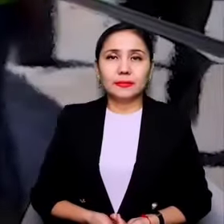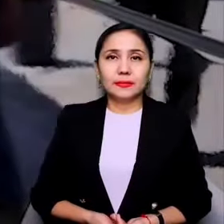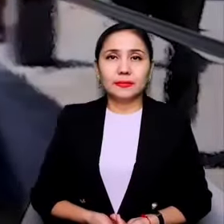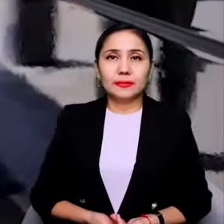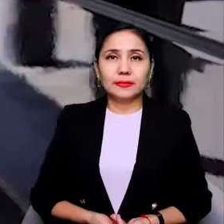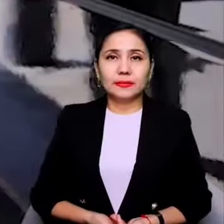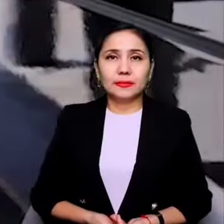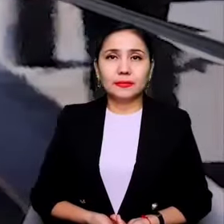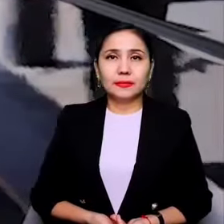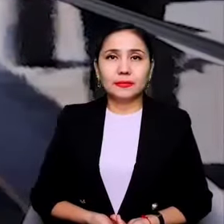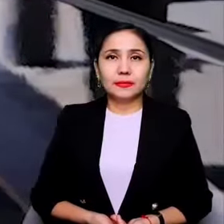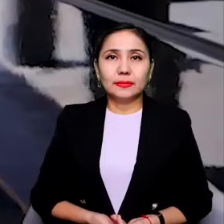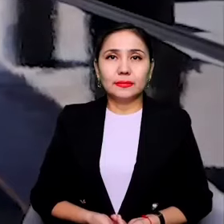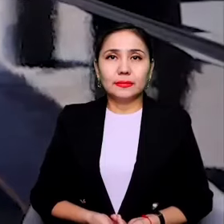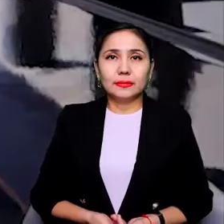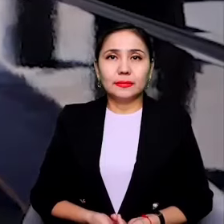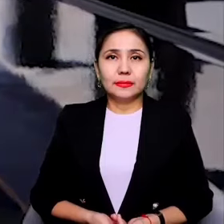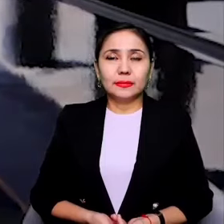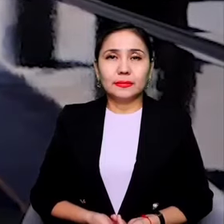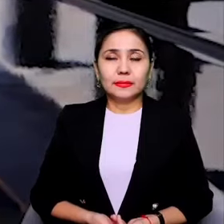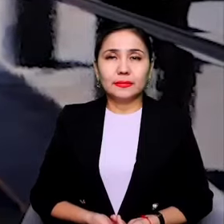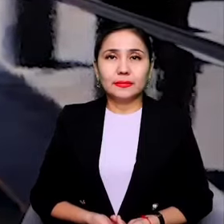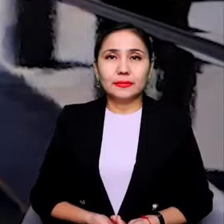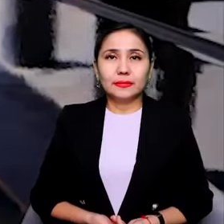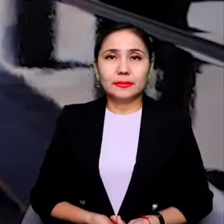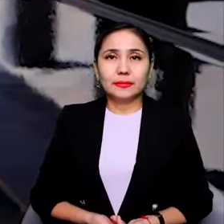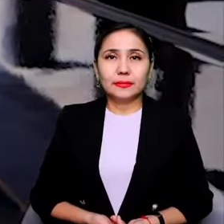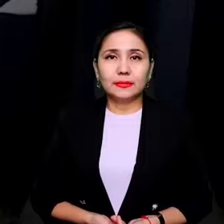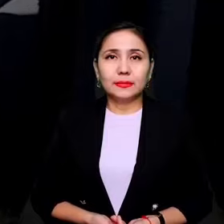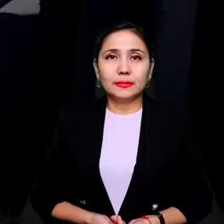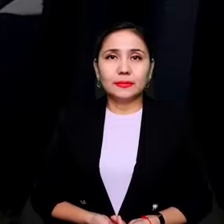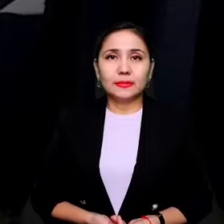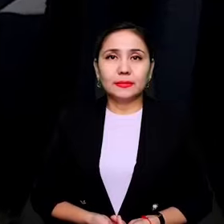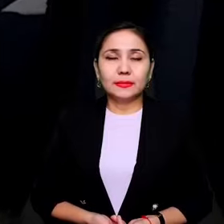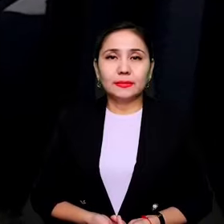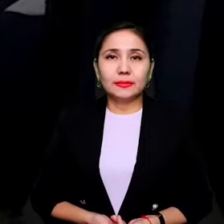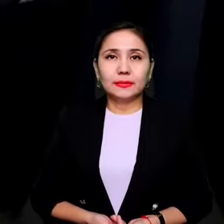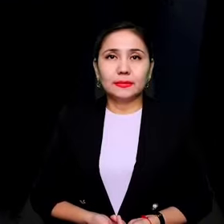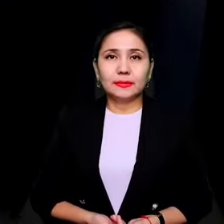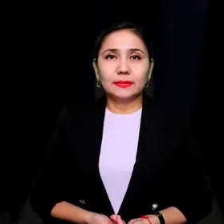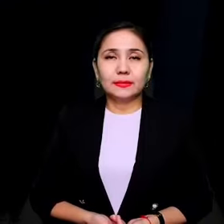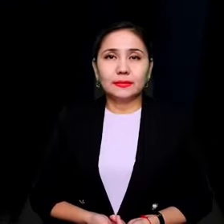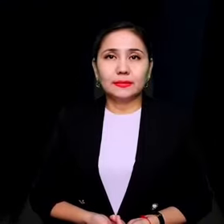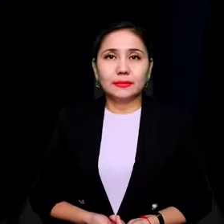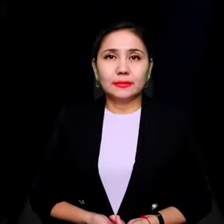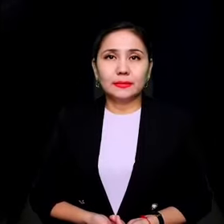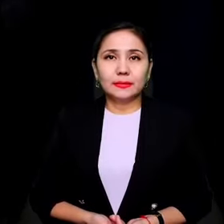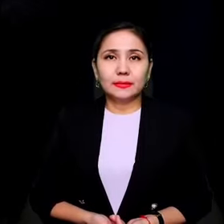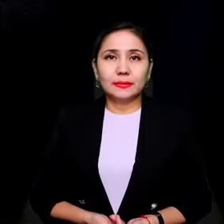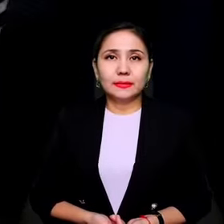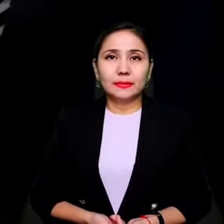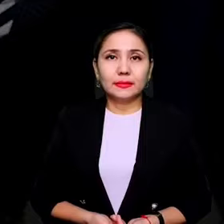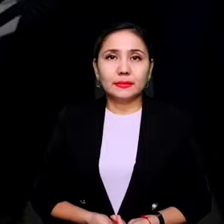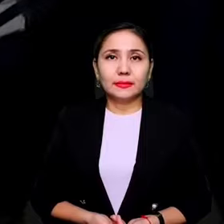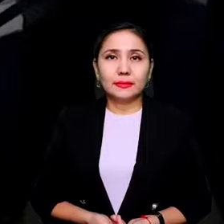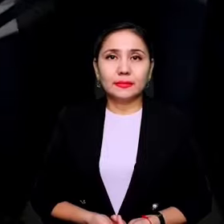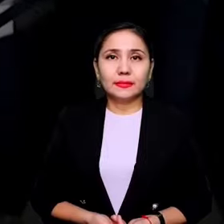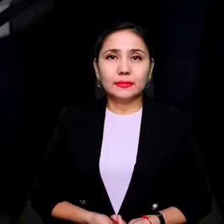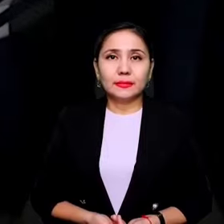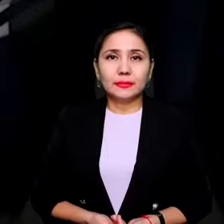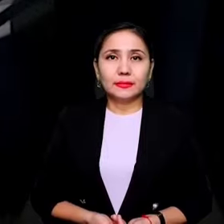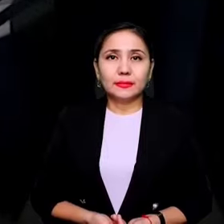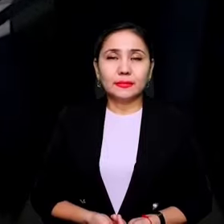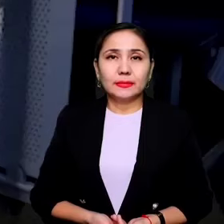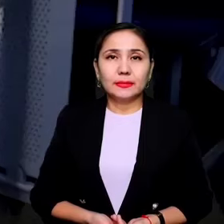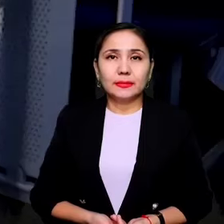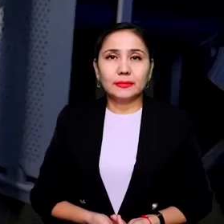erkak terlaganidan yuzini qo'li bilan artmoqda. Avtobus xodimi yo'lakni ko'tarib qo'ydi. Erkak ham ularni ketidan chiqmoqchi